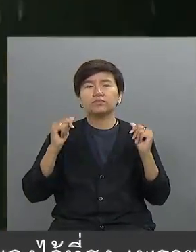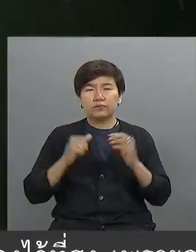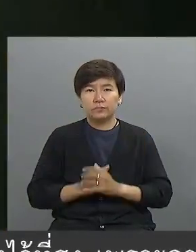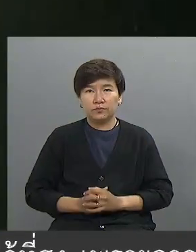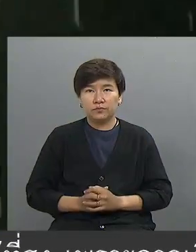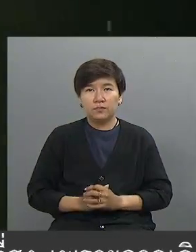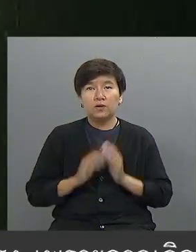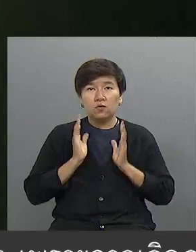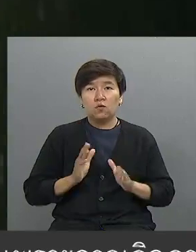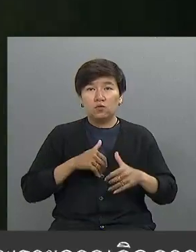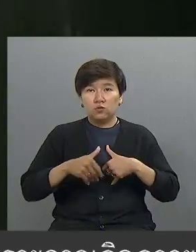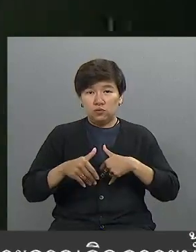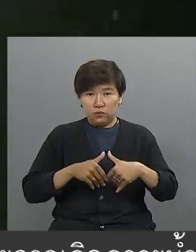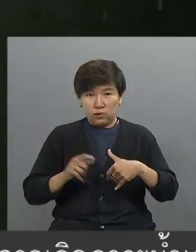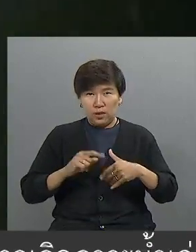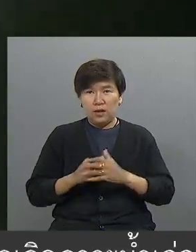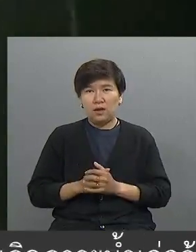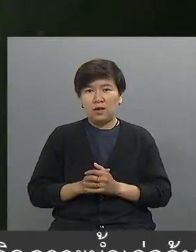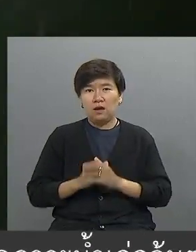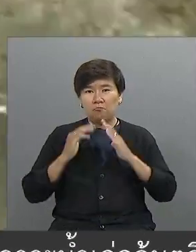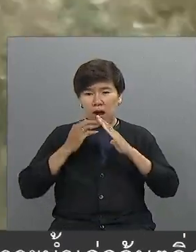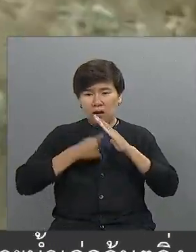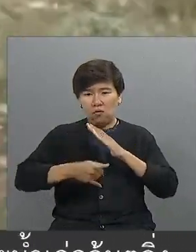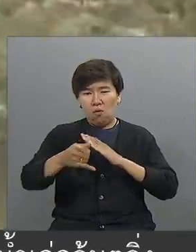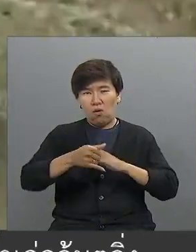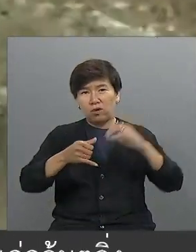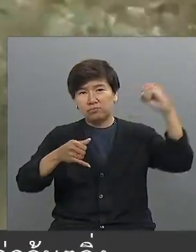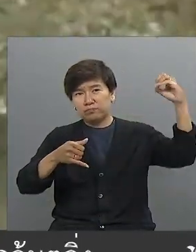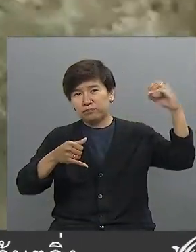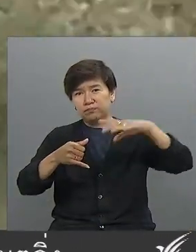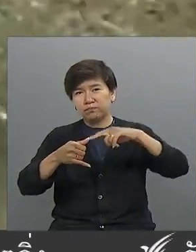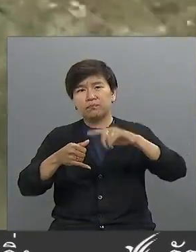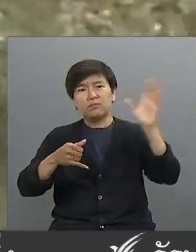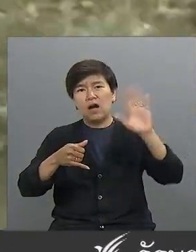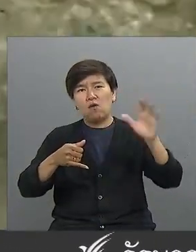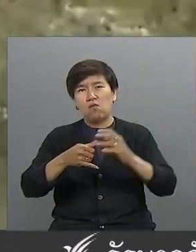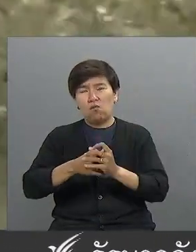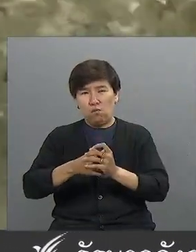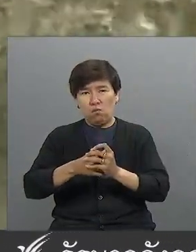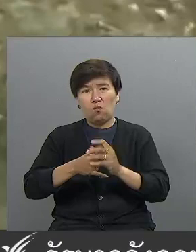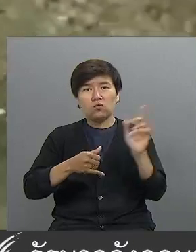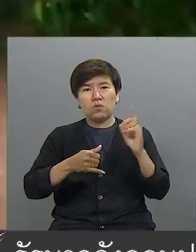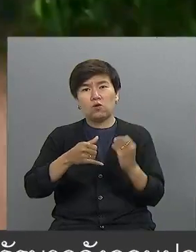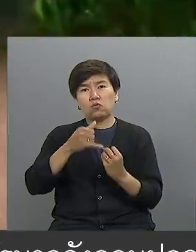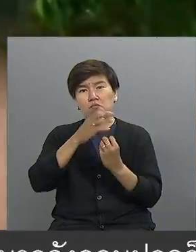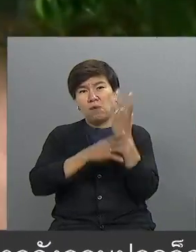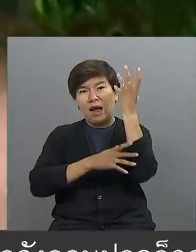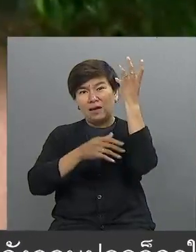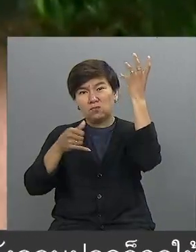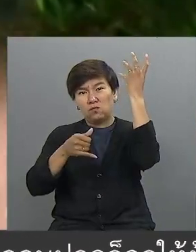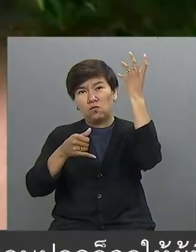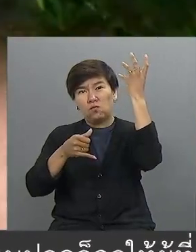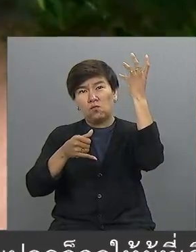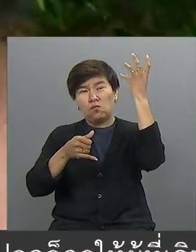ควรหลีกเลี่ยงการอยู่ในที่โล่งแต่หากเลี่ยงไม่ได้ต้องไม่อยู่ใกล้ที่สูงอย่างเช่นต้นไม้สูงเสาโทรศัพท์เสาไฟฟ้